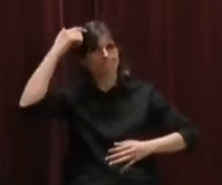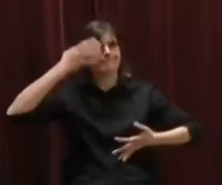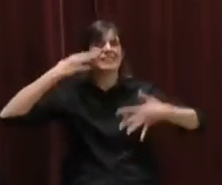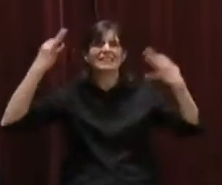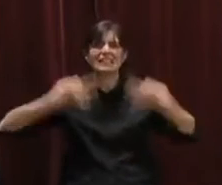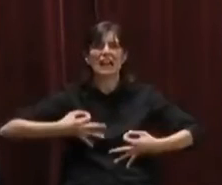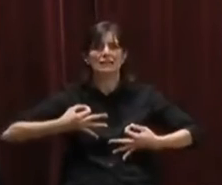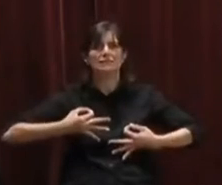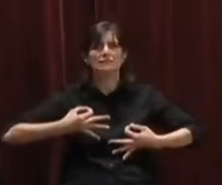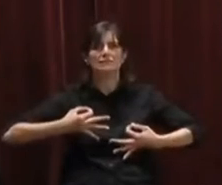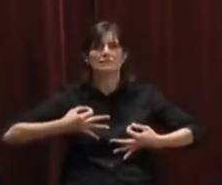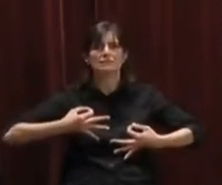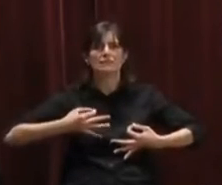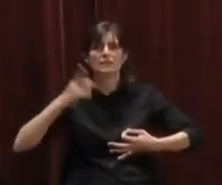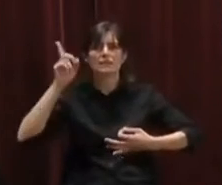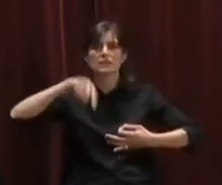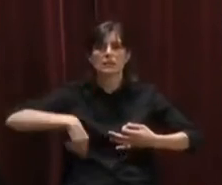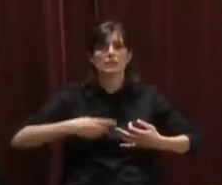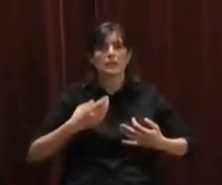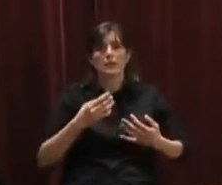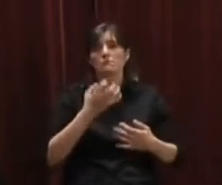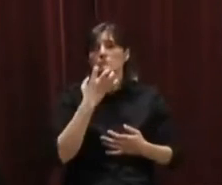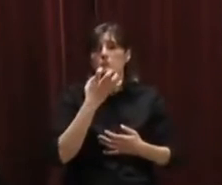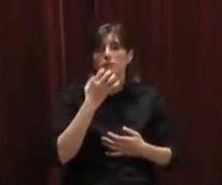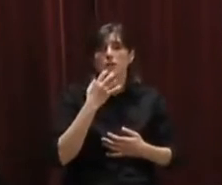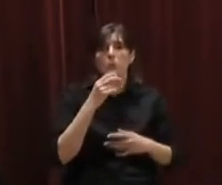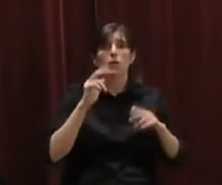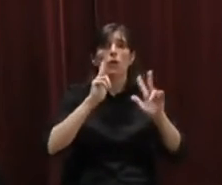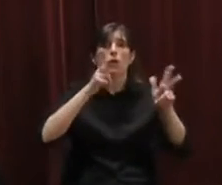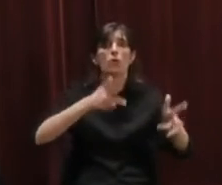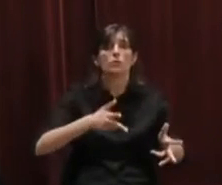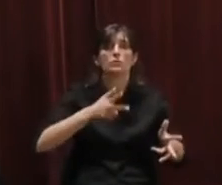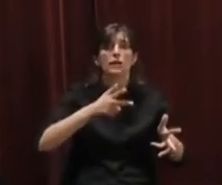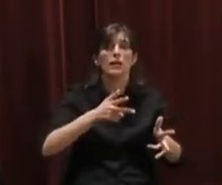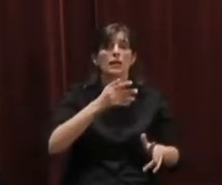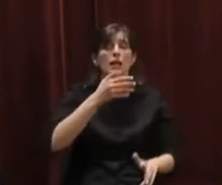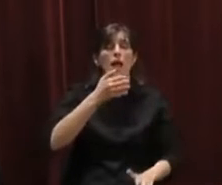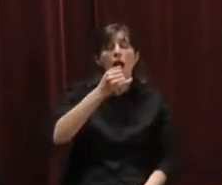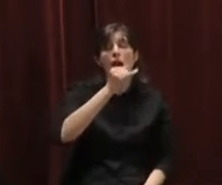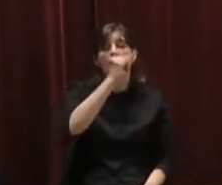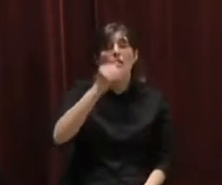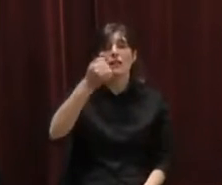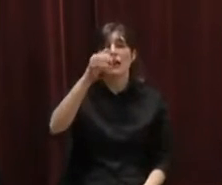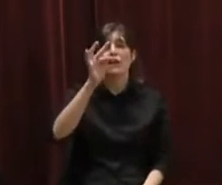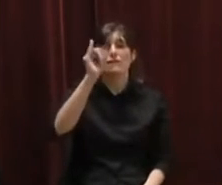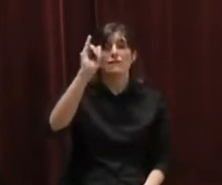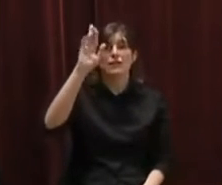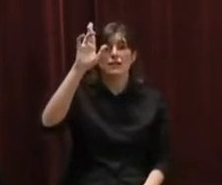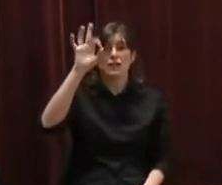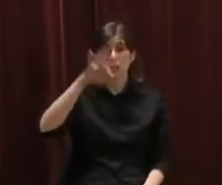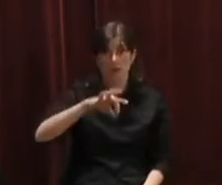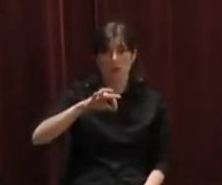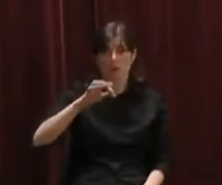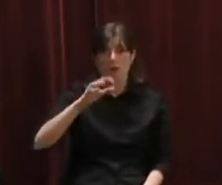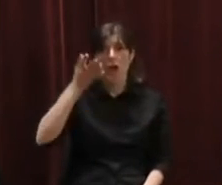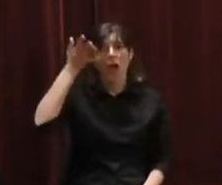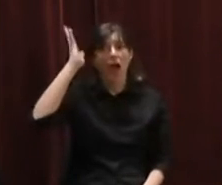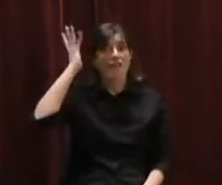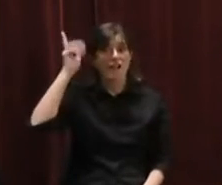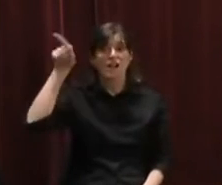que destrueixin el territori com l'hotel Zafiro Palace d'Andratx, que són 600 places en 4 hectàrees de bosc